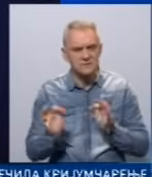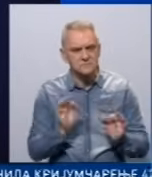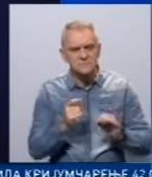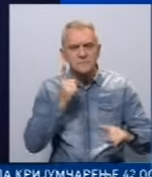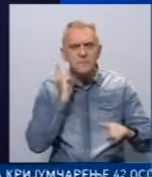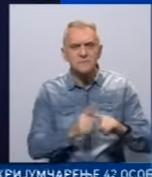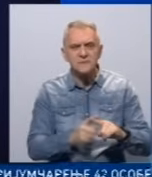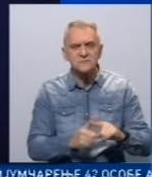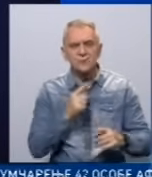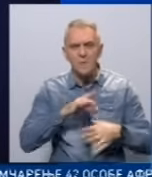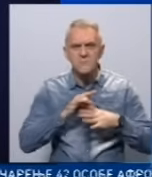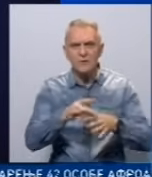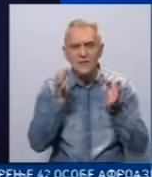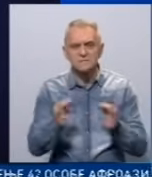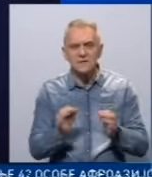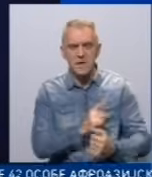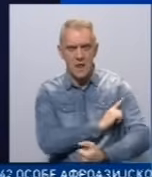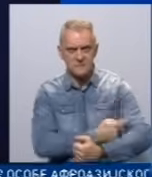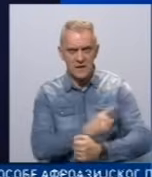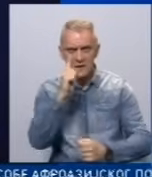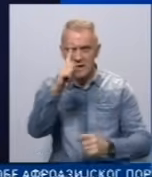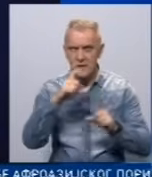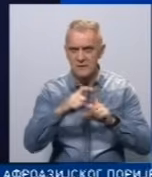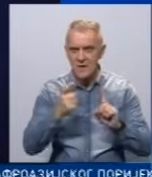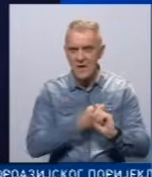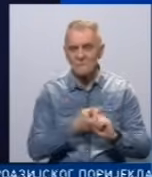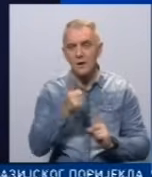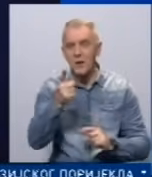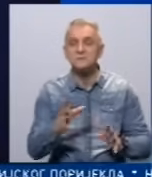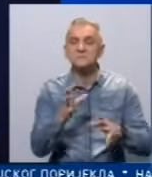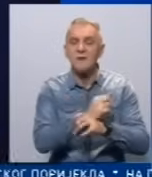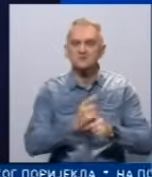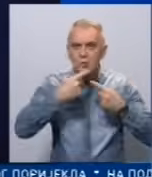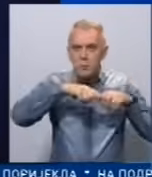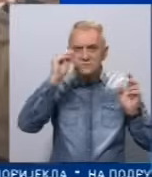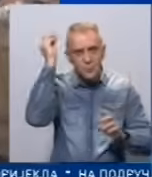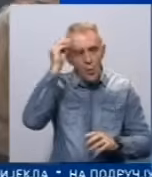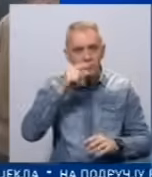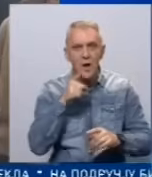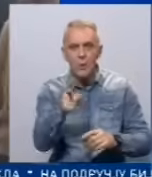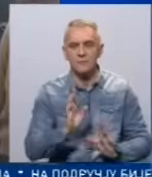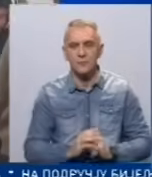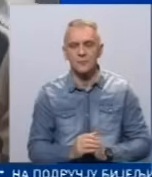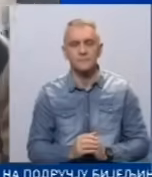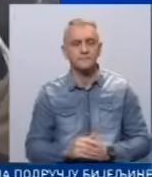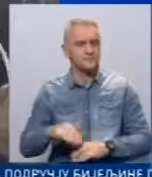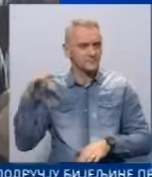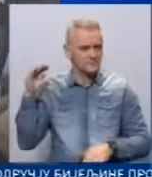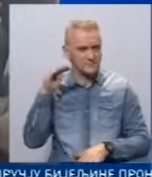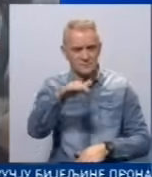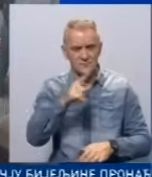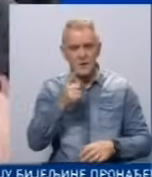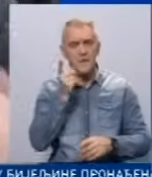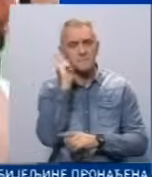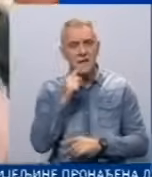preciznošću i provode je specijalne snage IDF-a koje su prošle posebnu obuku za ovu misiju. Zračna ofanziva te prijetnje